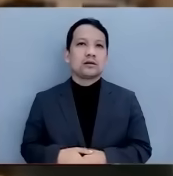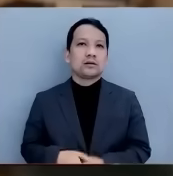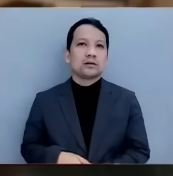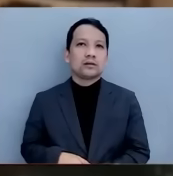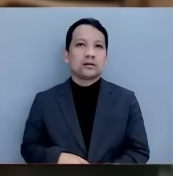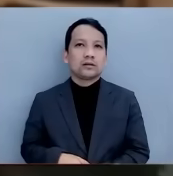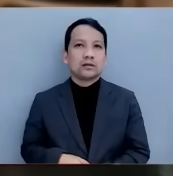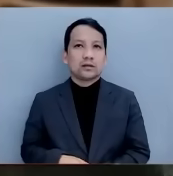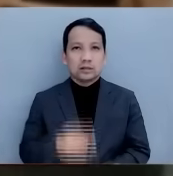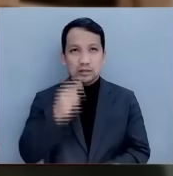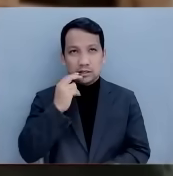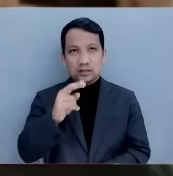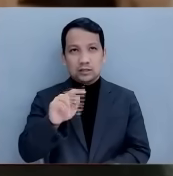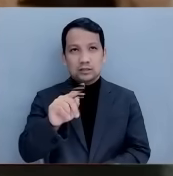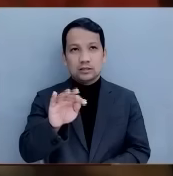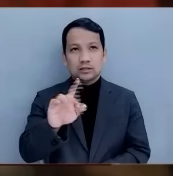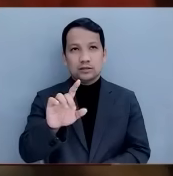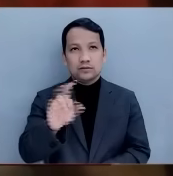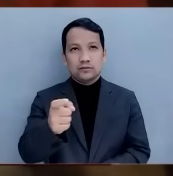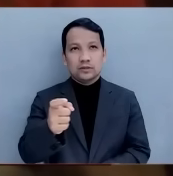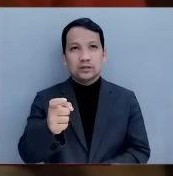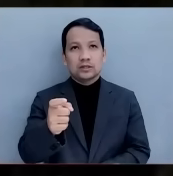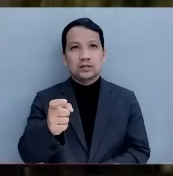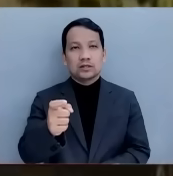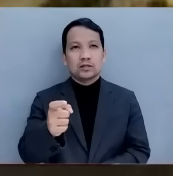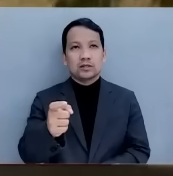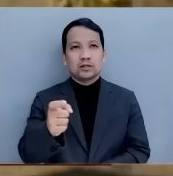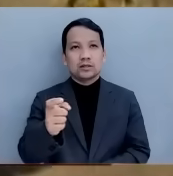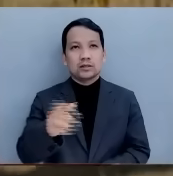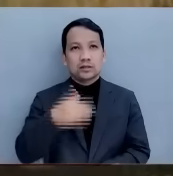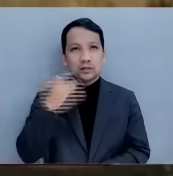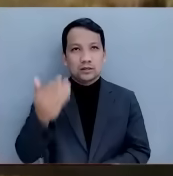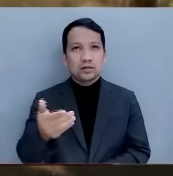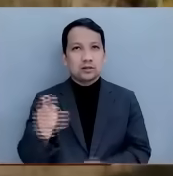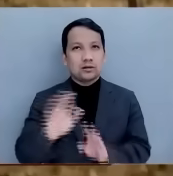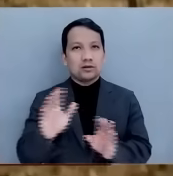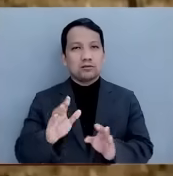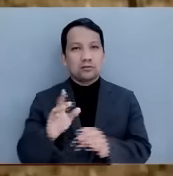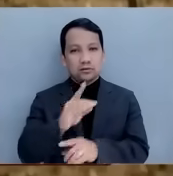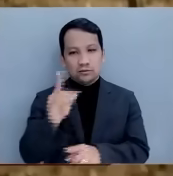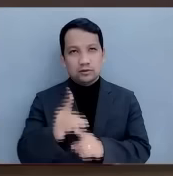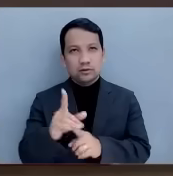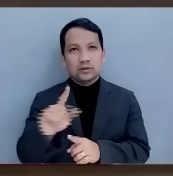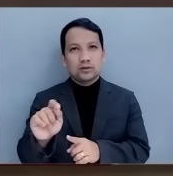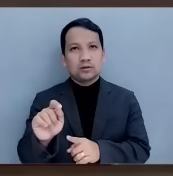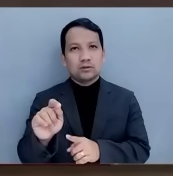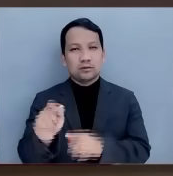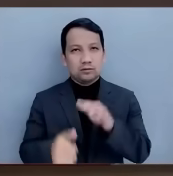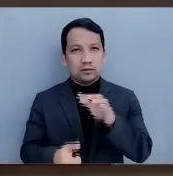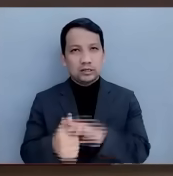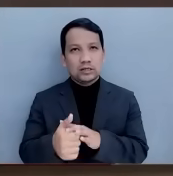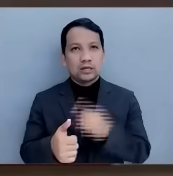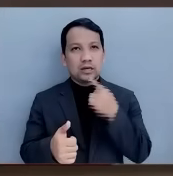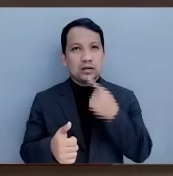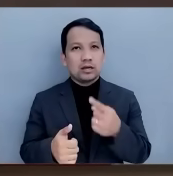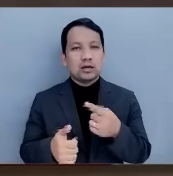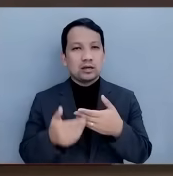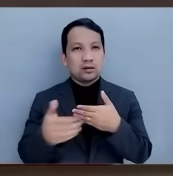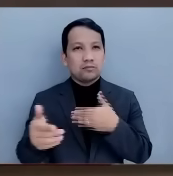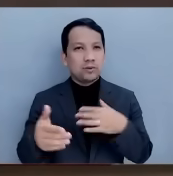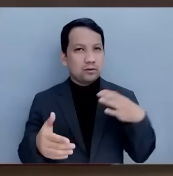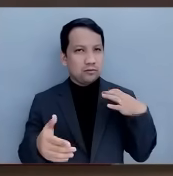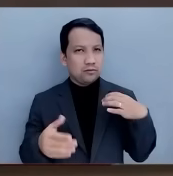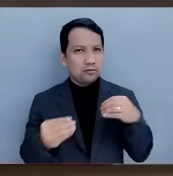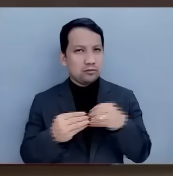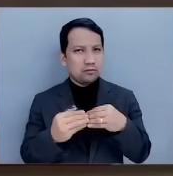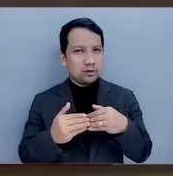Mismong Netflix ang nagsabi niyan. Coming soon pa lang at wala pang date kung kailan ito ipalalabas. Pero wait, papunta